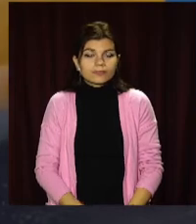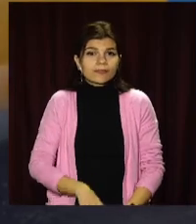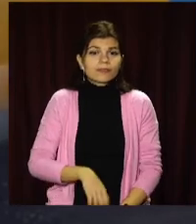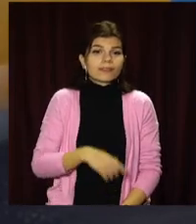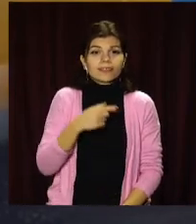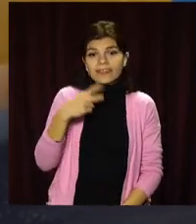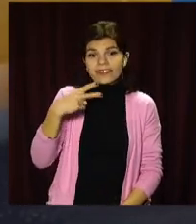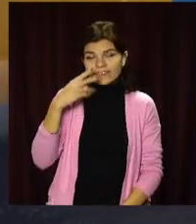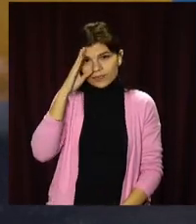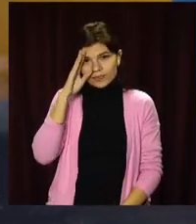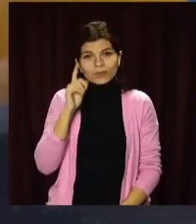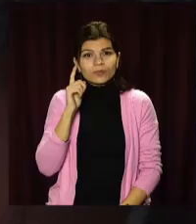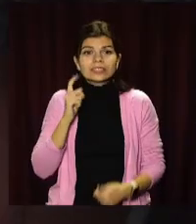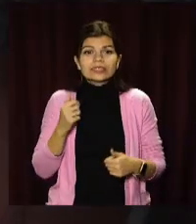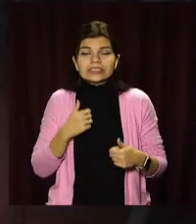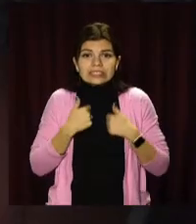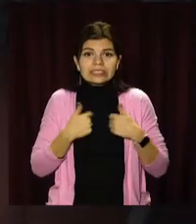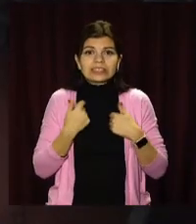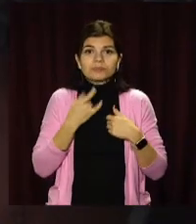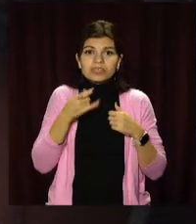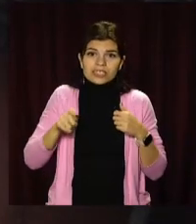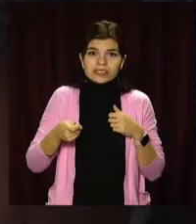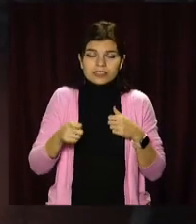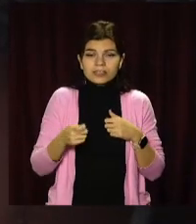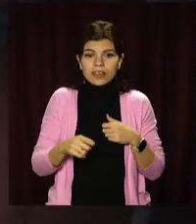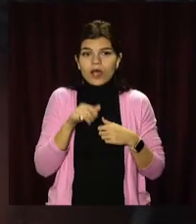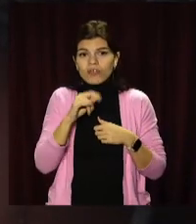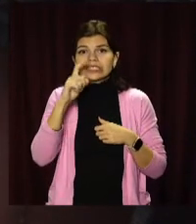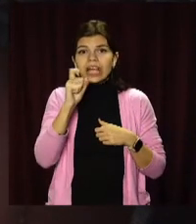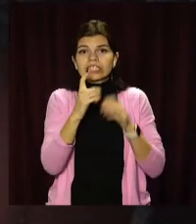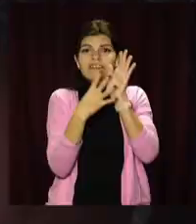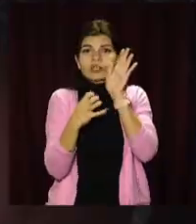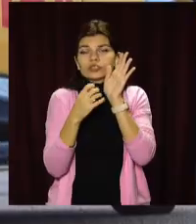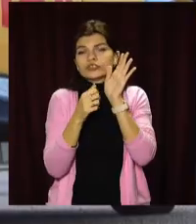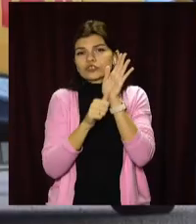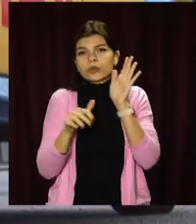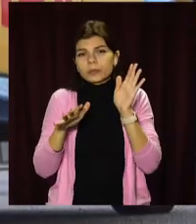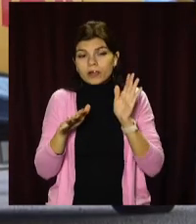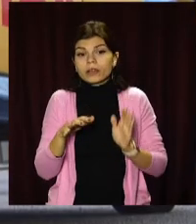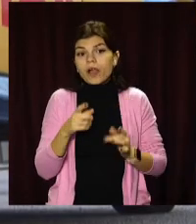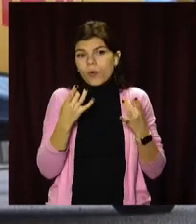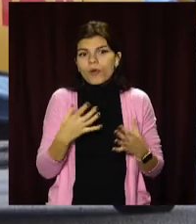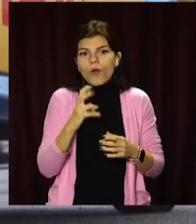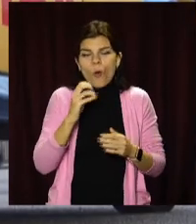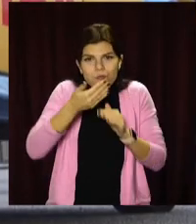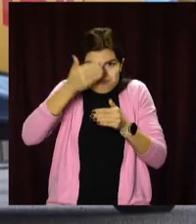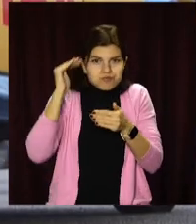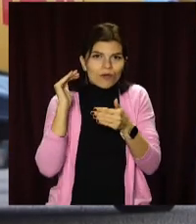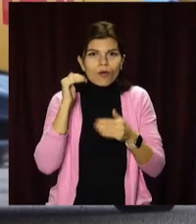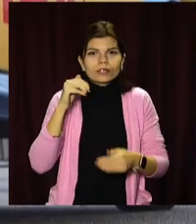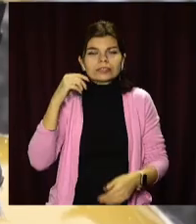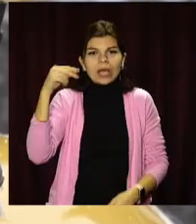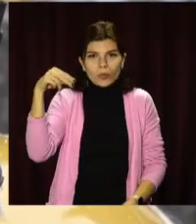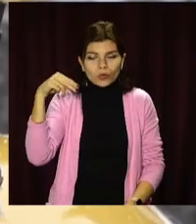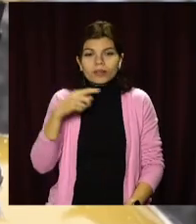Двадцятирічний Ярослав Прокоф'єв намагається завести свою машину. У нього ЗАЗ-965, по-простому горбатий запорожець.